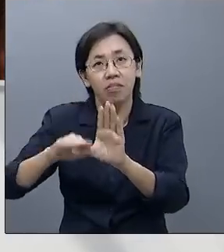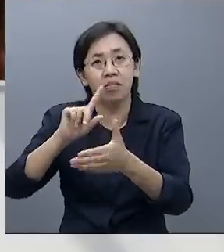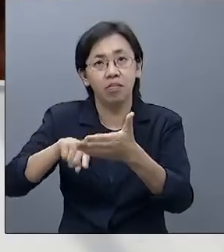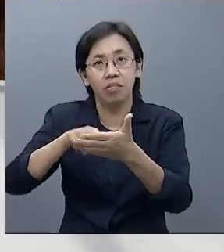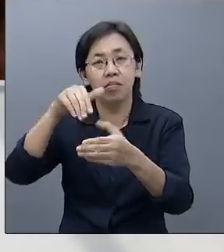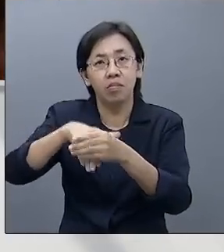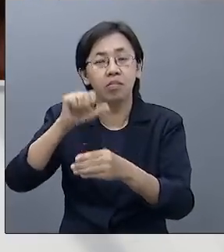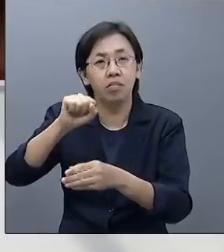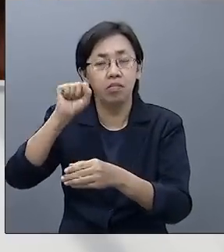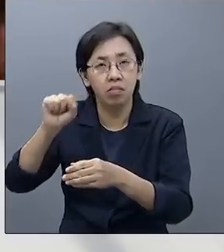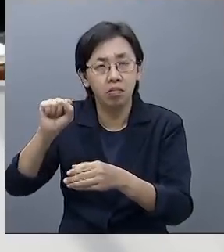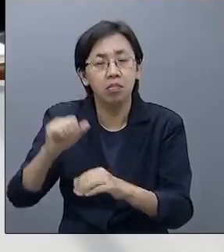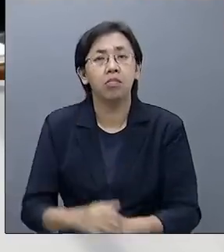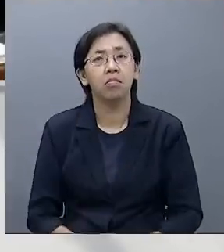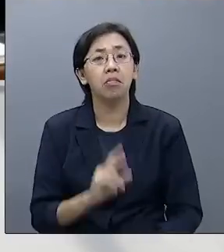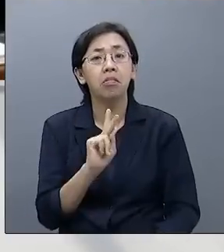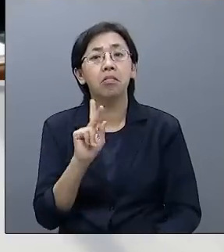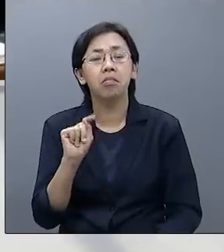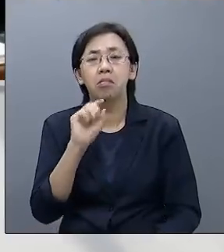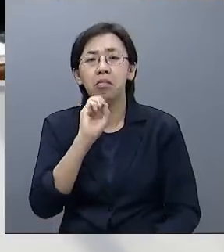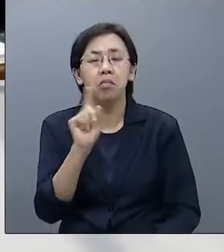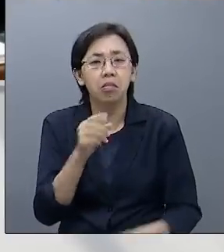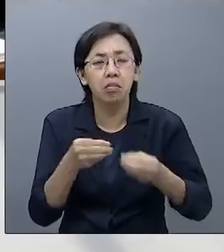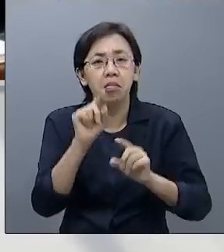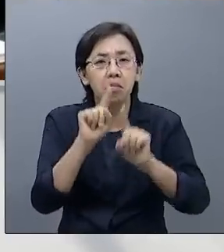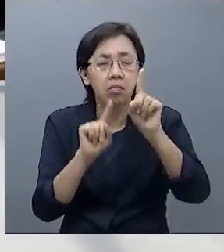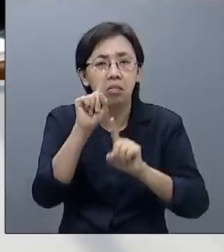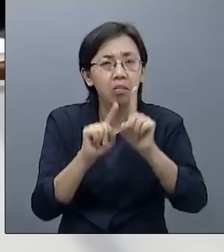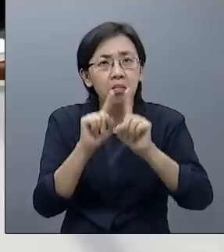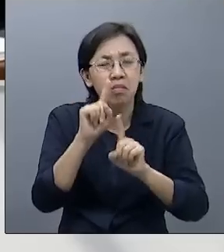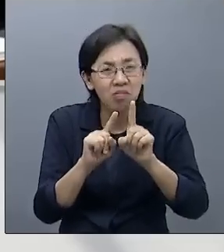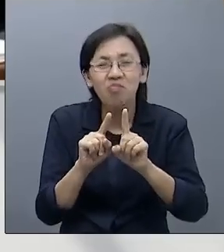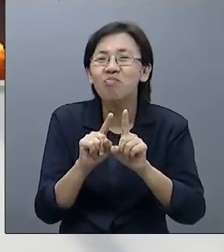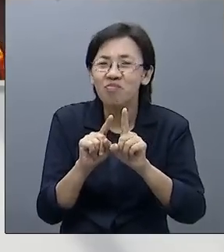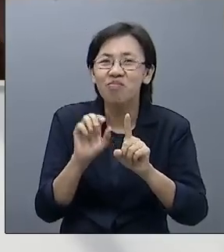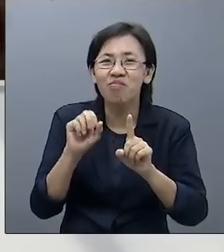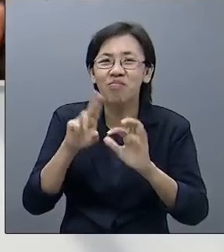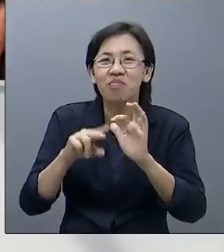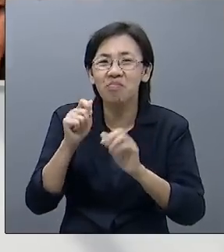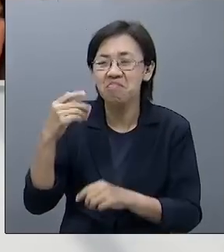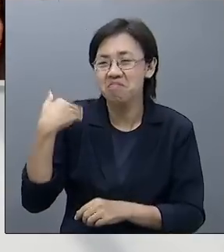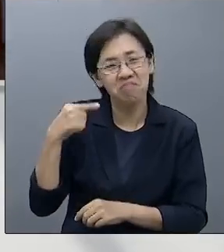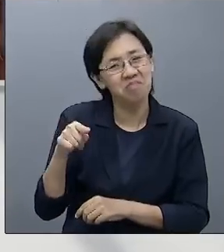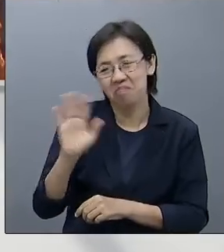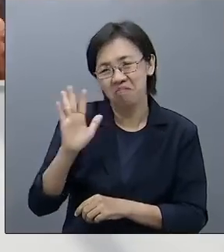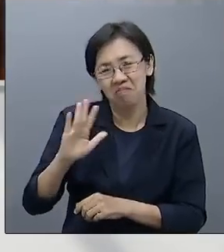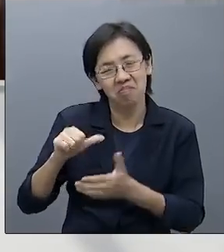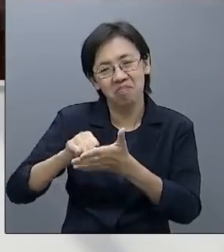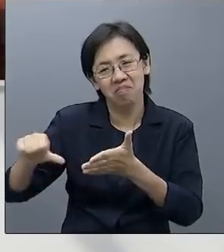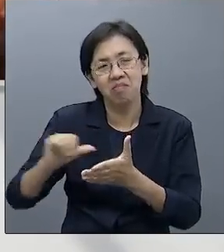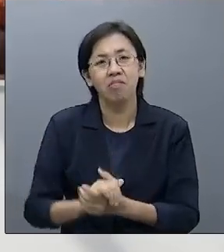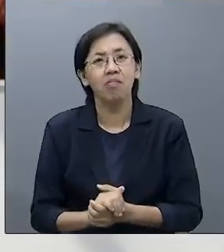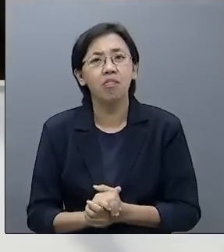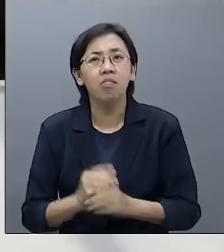ส.หลังจากกกต.ชี้ว่าถือหุ้นสื่อแล้วตัดสิทธิ์ไปแต่มีความเหมือนและมีความต่างกันอยู่กับกรณี